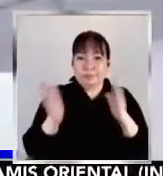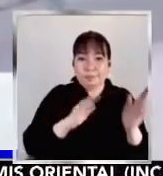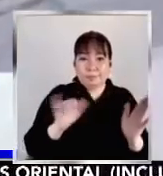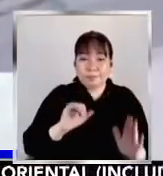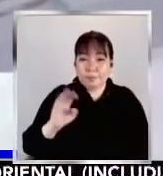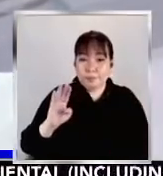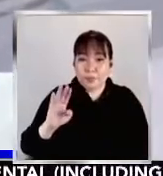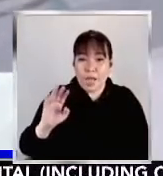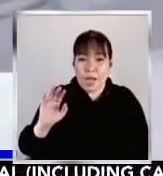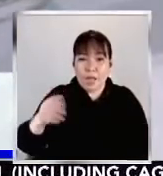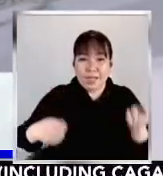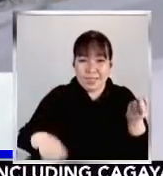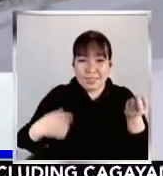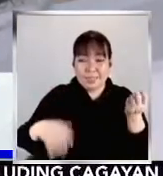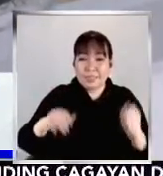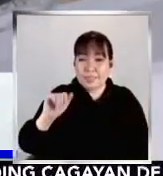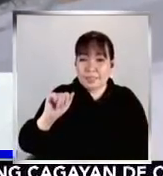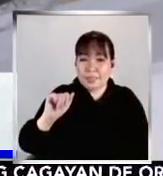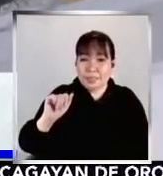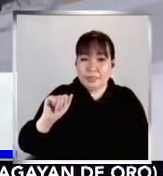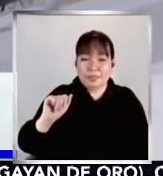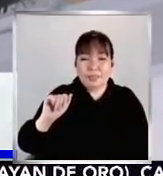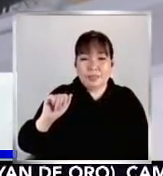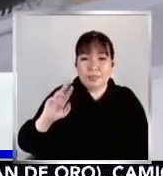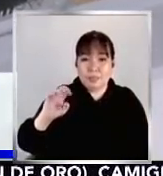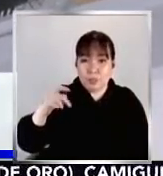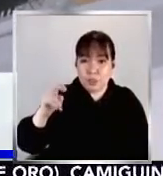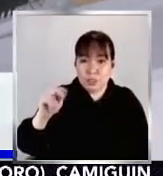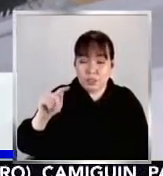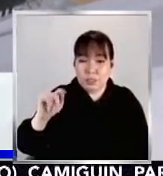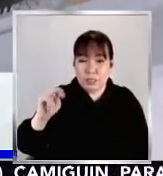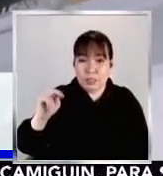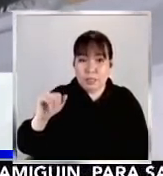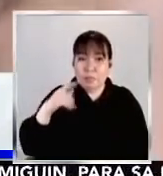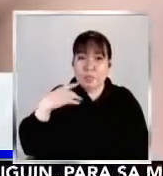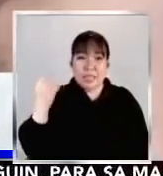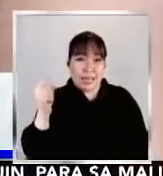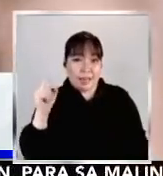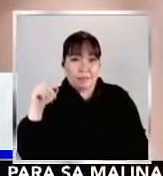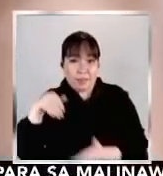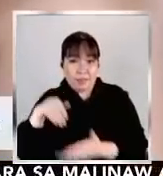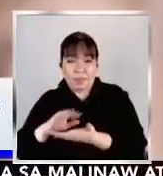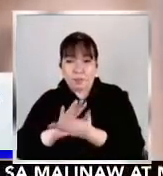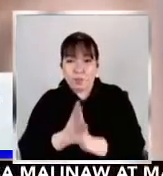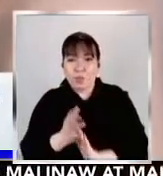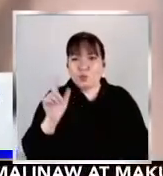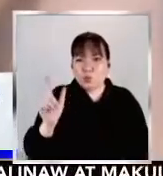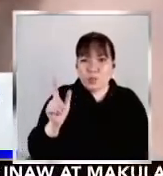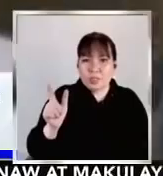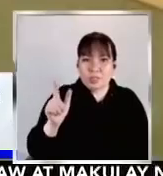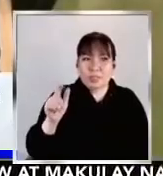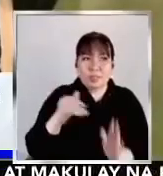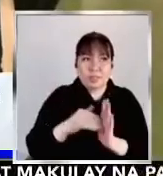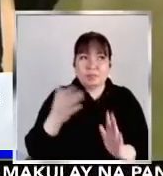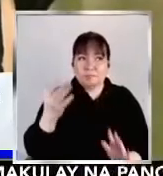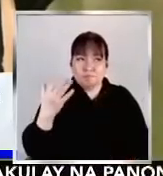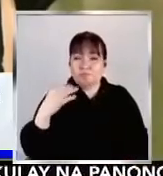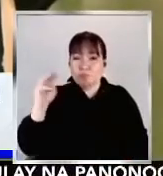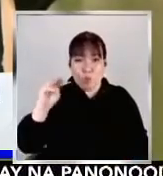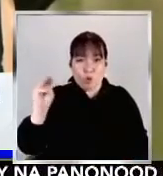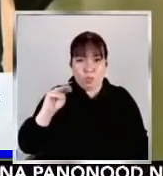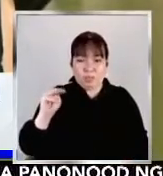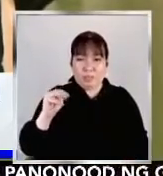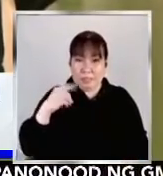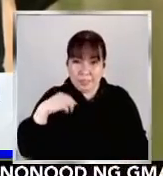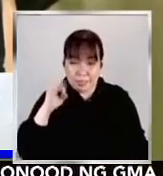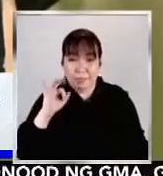mahigit 11,000, naging mahigit 20,000 na ito nitong Lunes. Inaalam pa kung dahil din ito sa Omicron variant. Sa Lisbon,